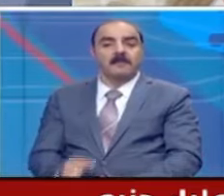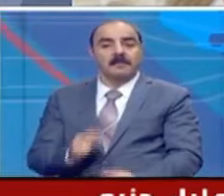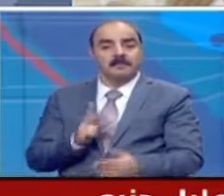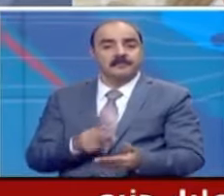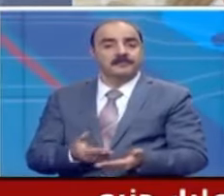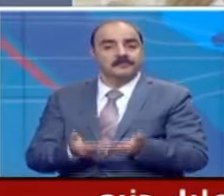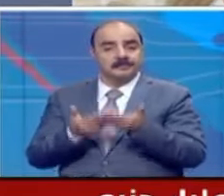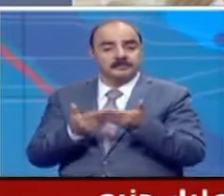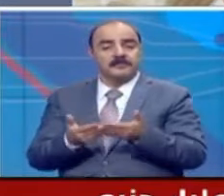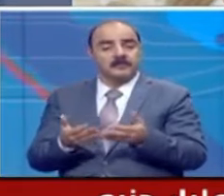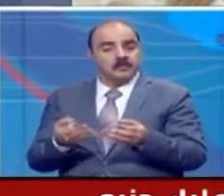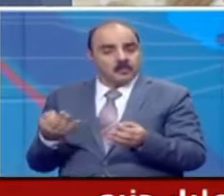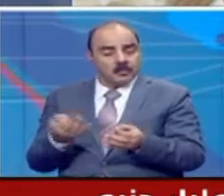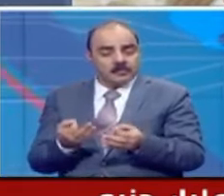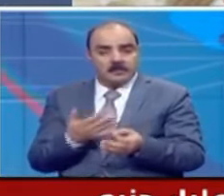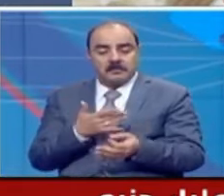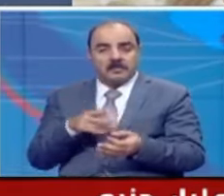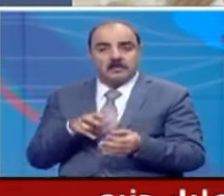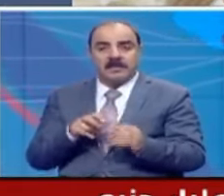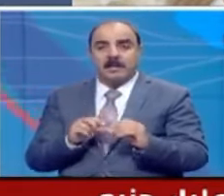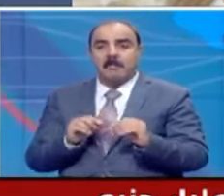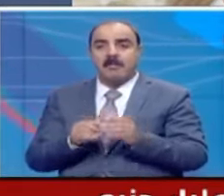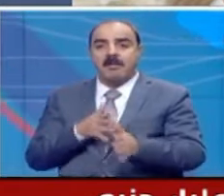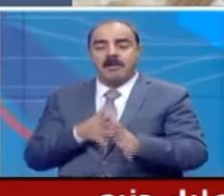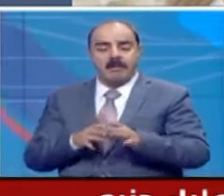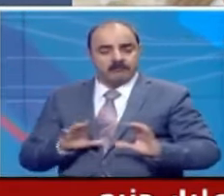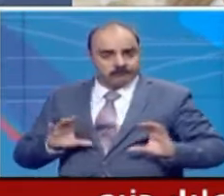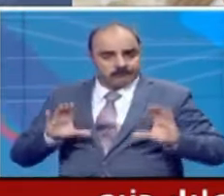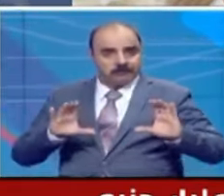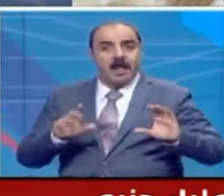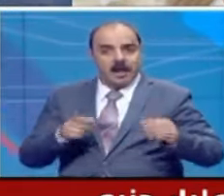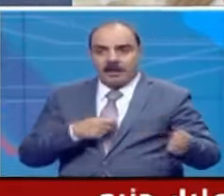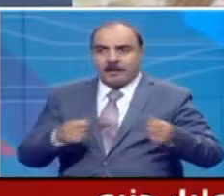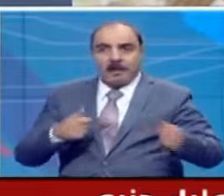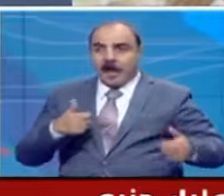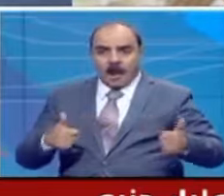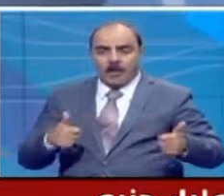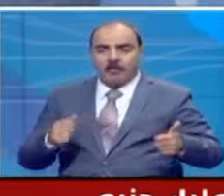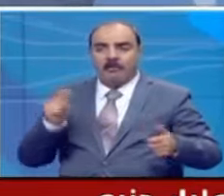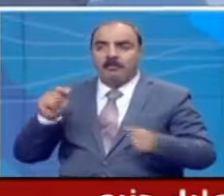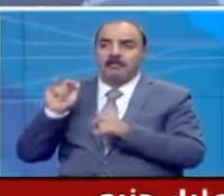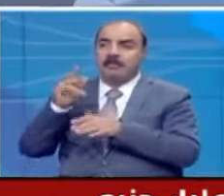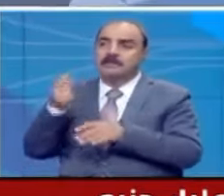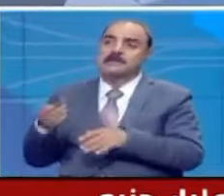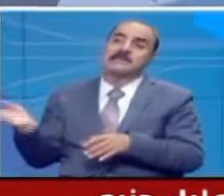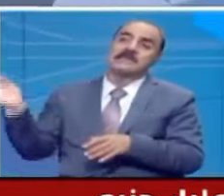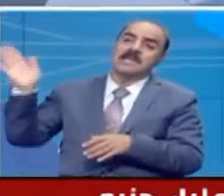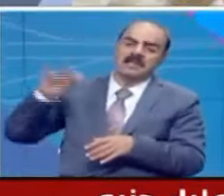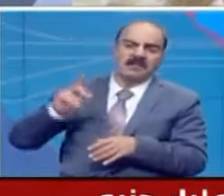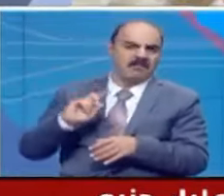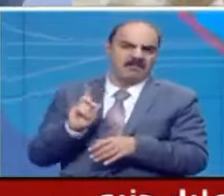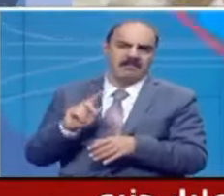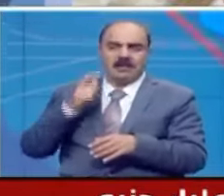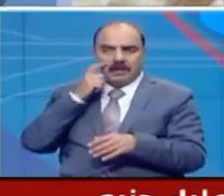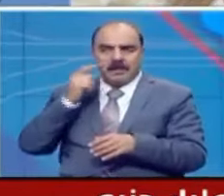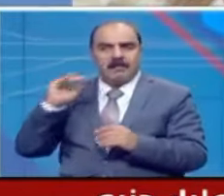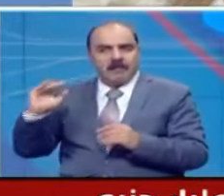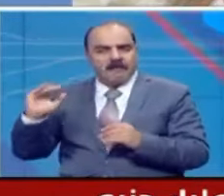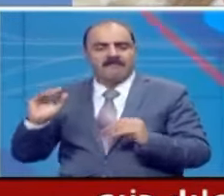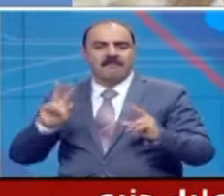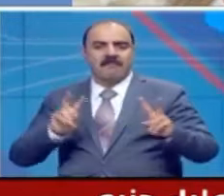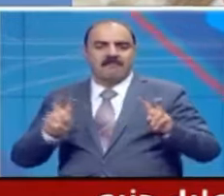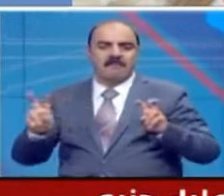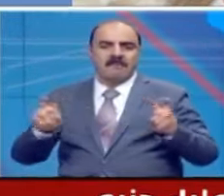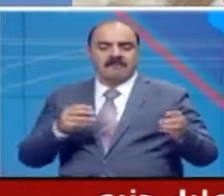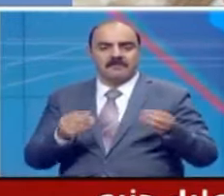اقتصادية الآن يعني في جيوب المصريين تساعدهم على تجاوز ارتفاع الاسعار، ولكن ايضا يجب ان